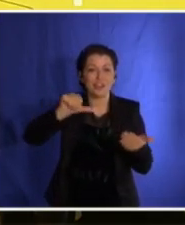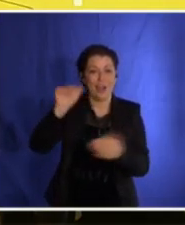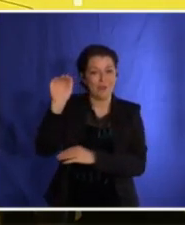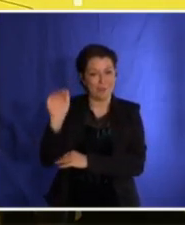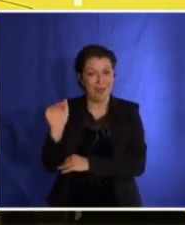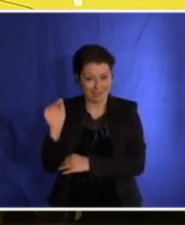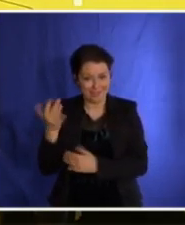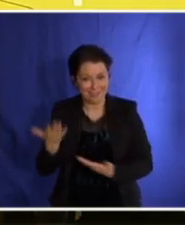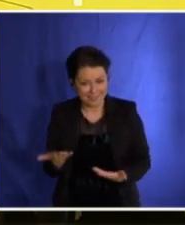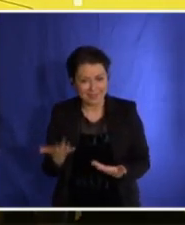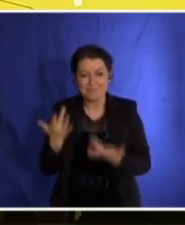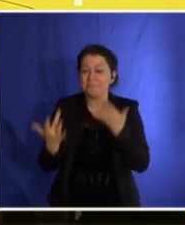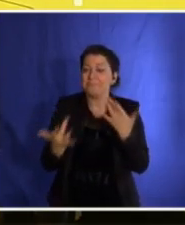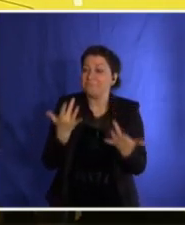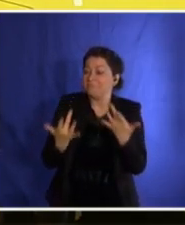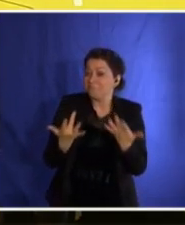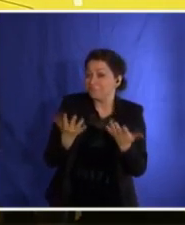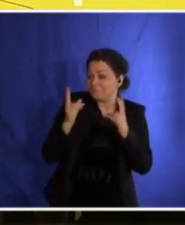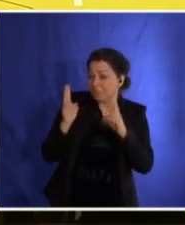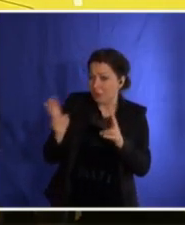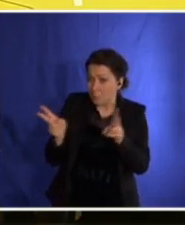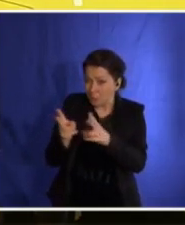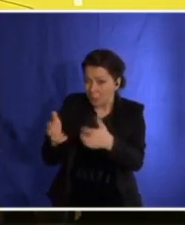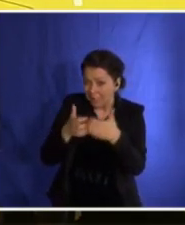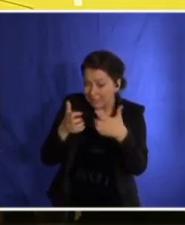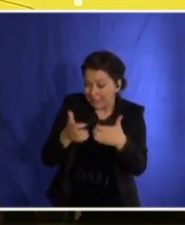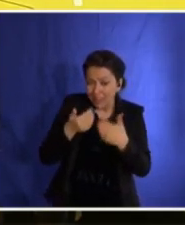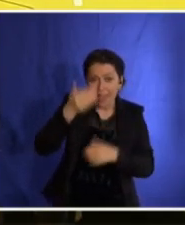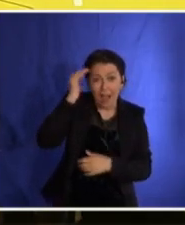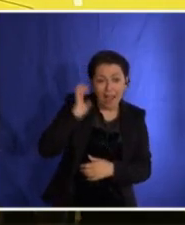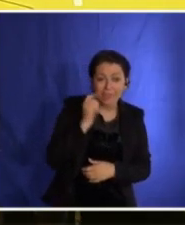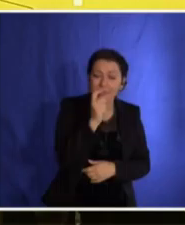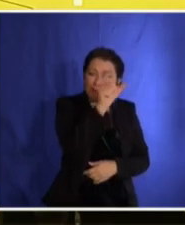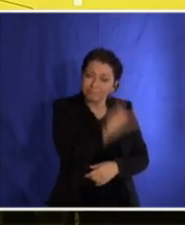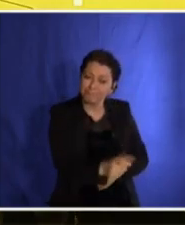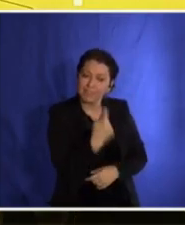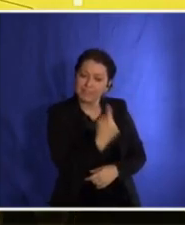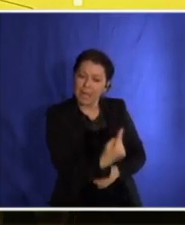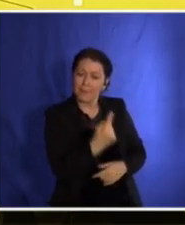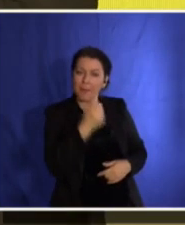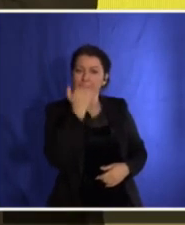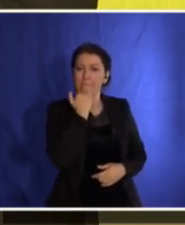kannst uns du ganz kurz erzählen, wie ist denn die Hanni so privat, so als Mensch, Hanni?